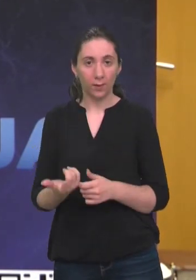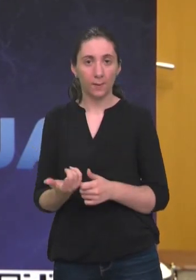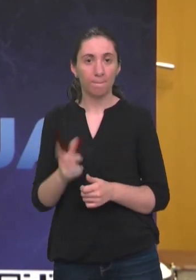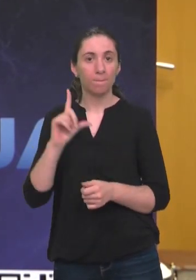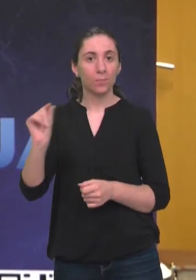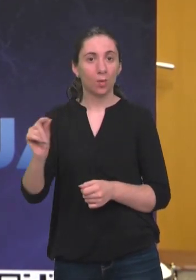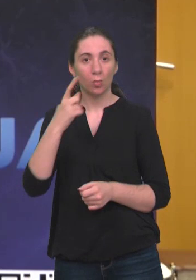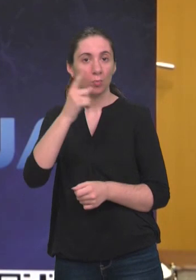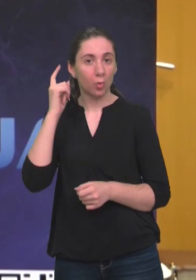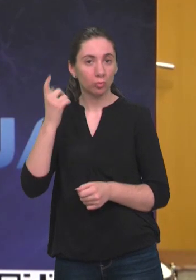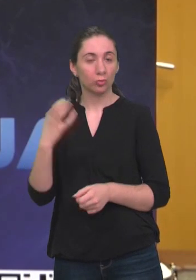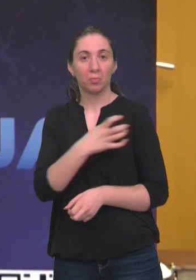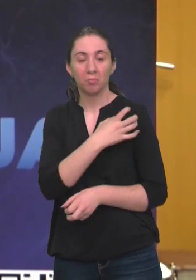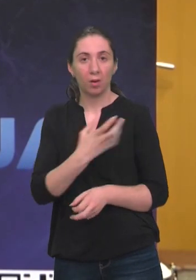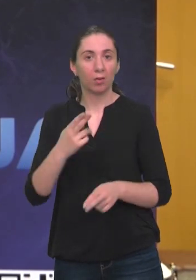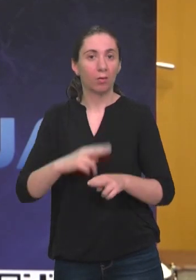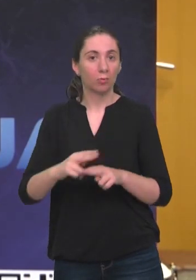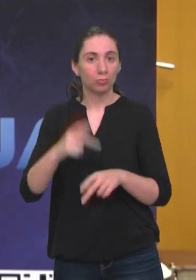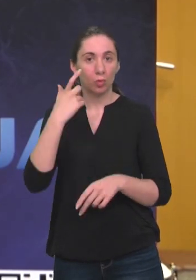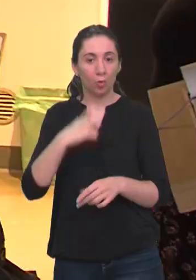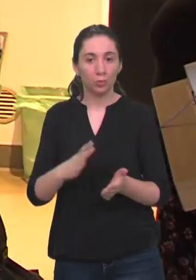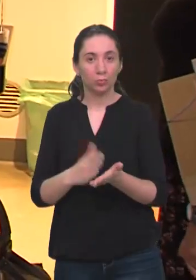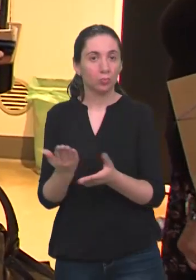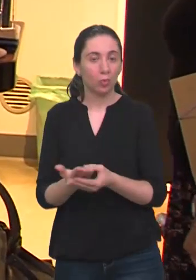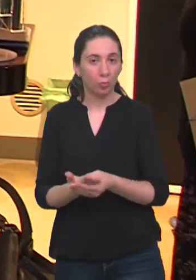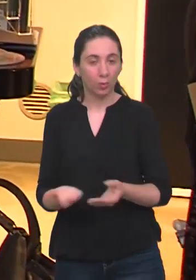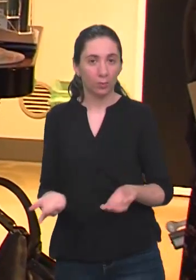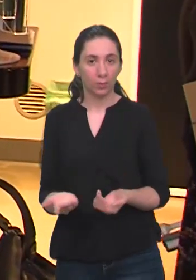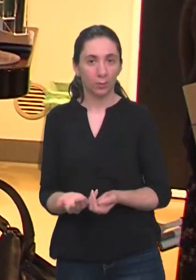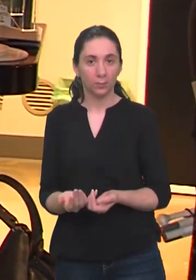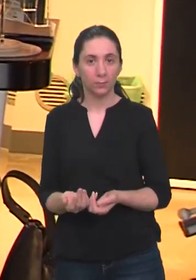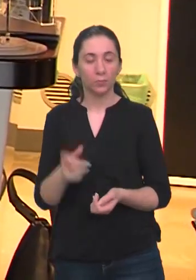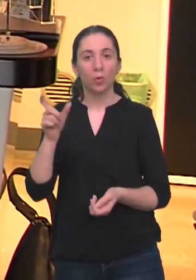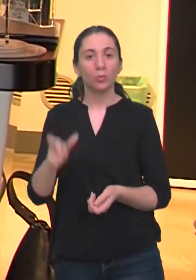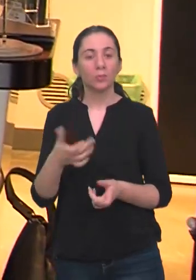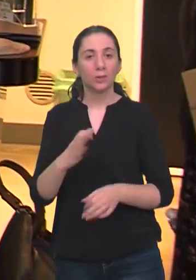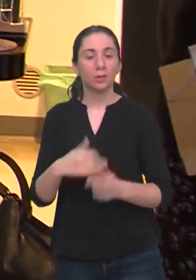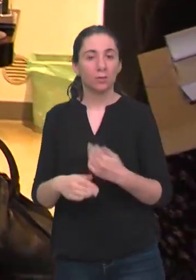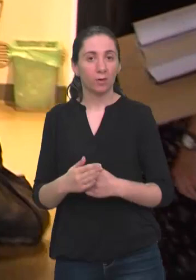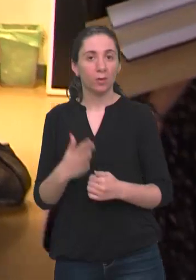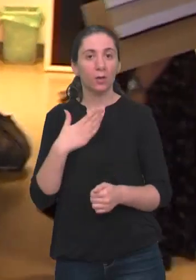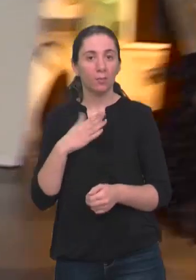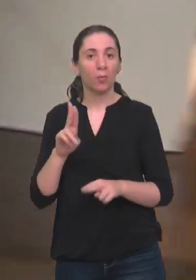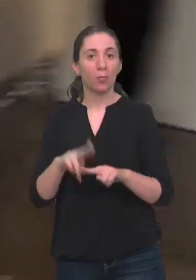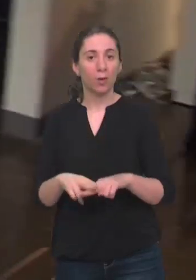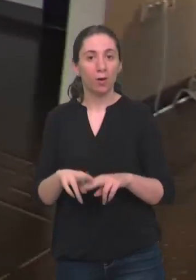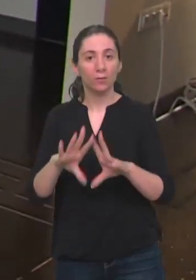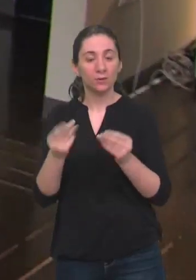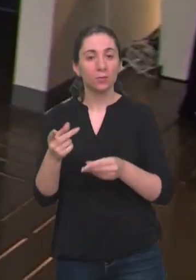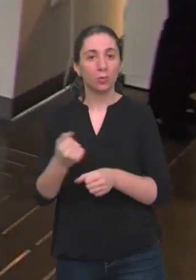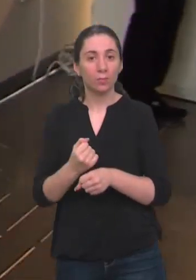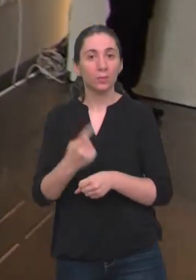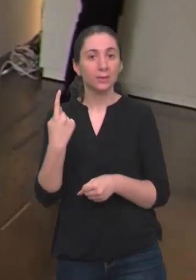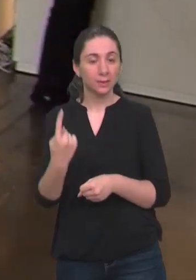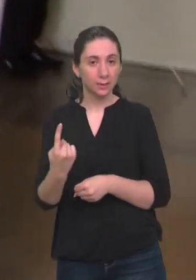odlazak u poštu, u banku, rješavanje osobne dokumentacije. Jer osobe s invaliditetom imaju pravo sve to činiti